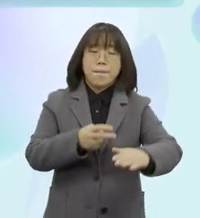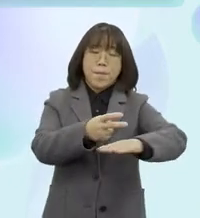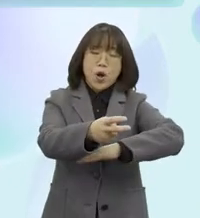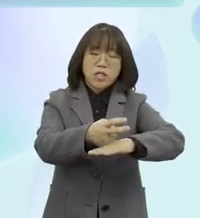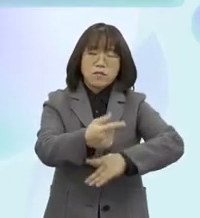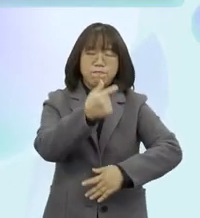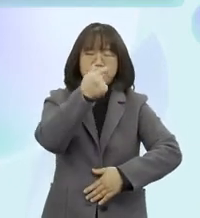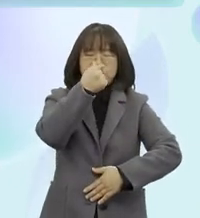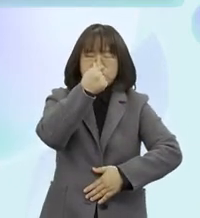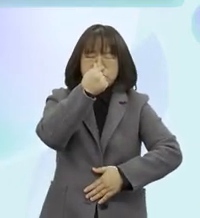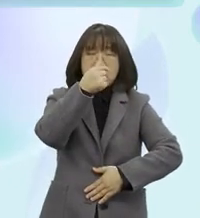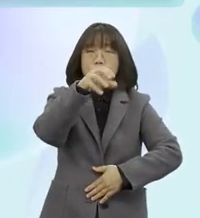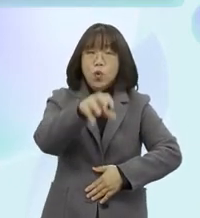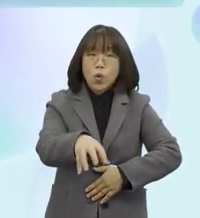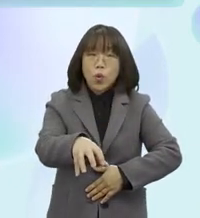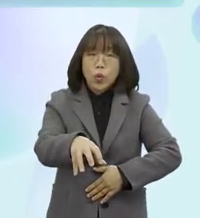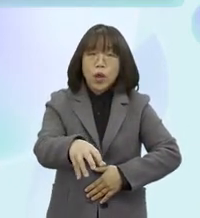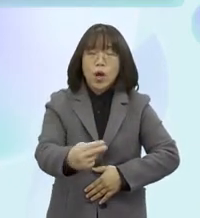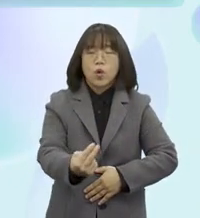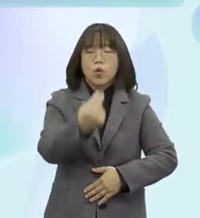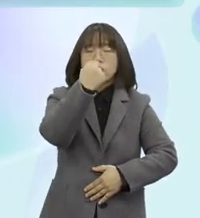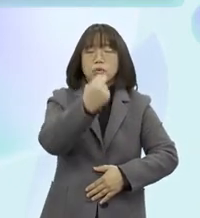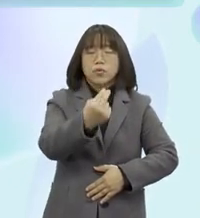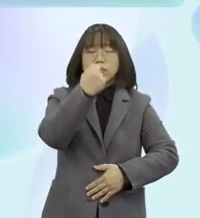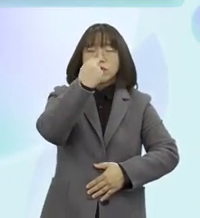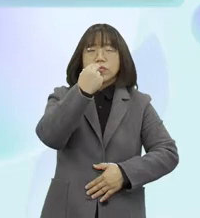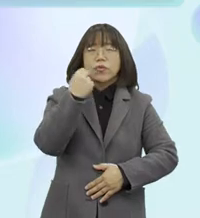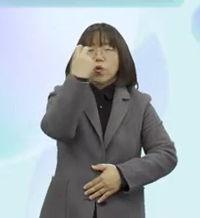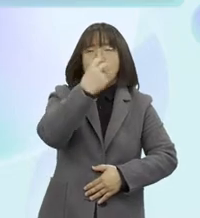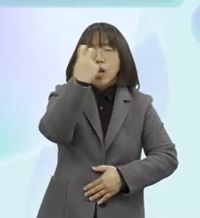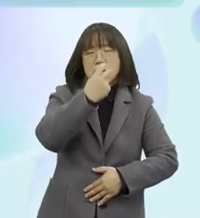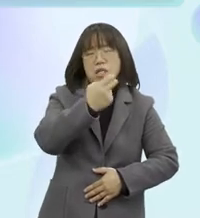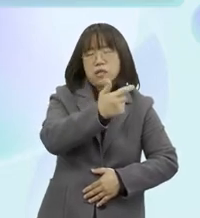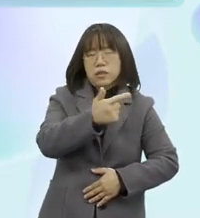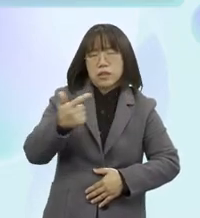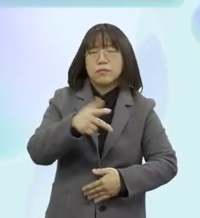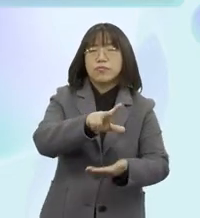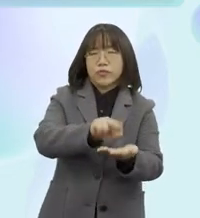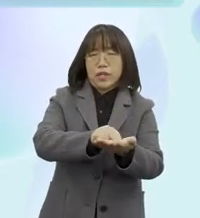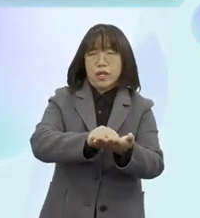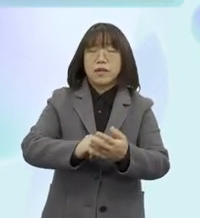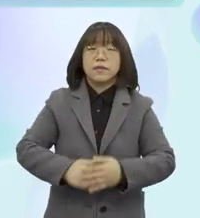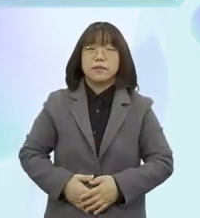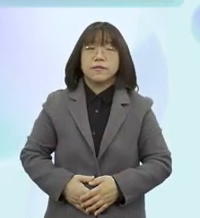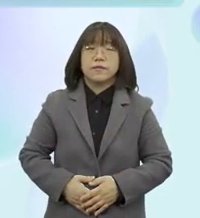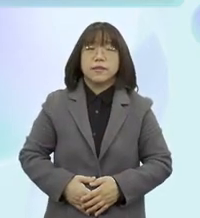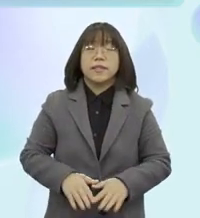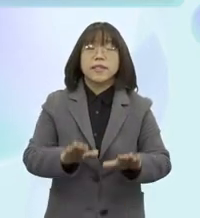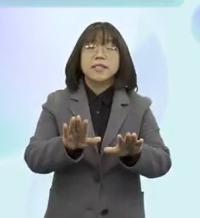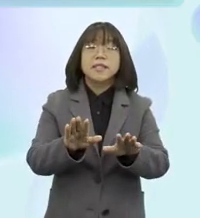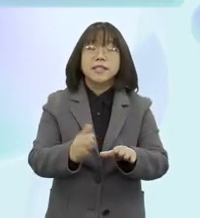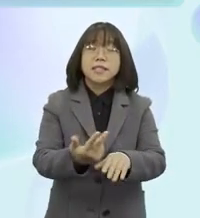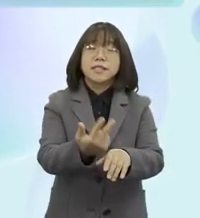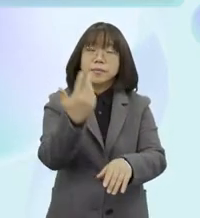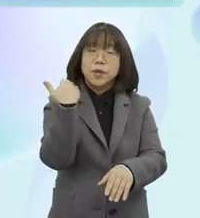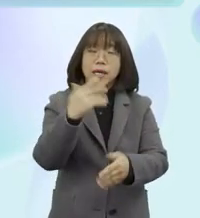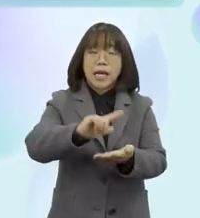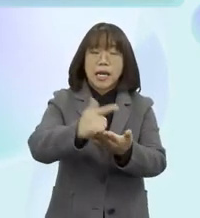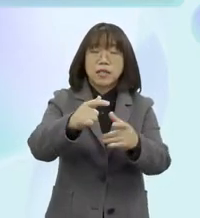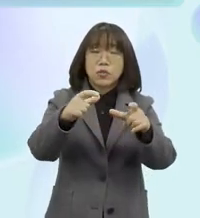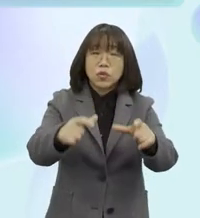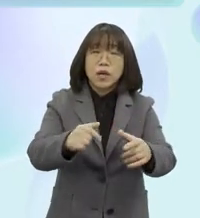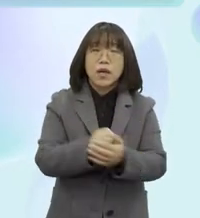같은 밀폐공간 에 공기질 관리 는 큰 과제가 되고 있는데요 이에 강서구가 지난 20일 전국